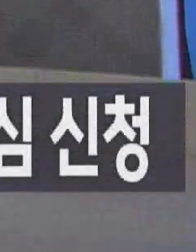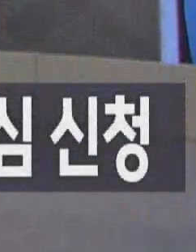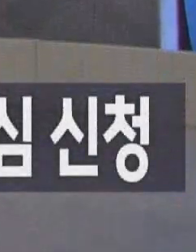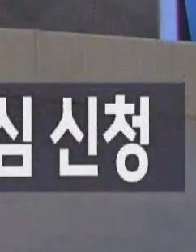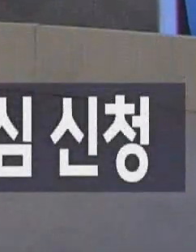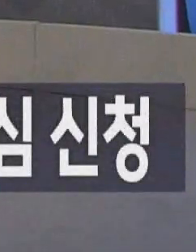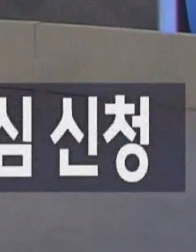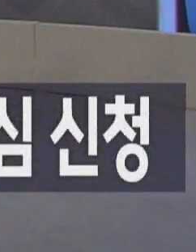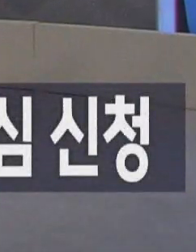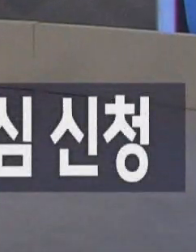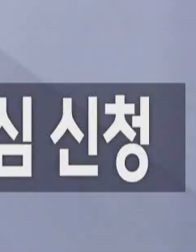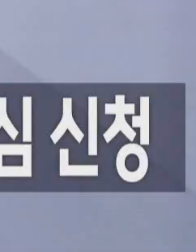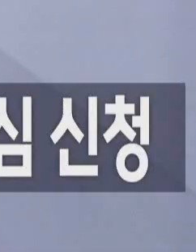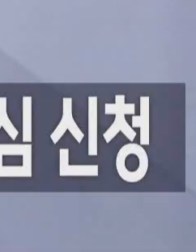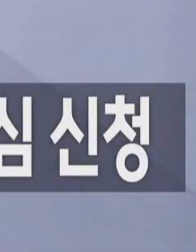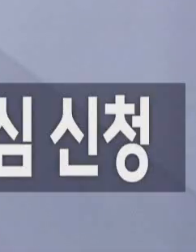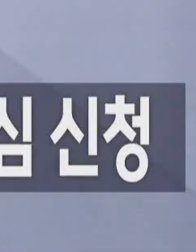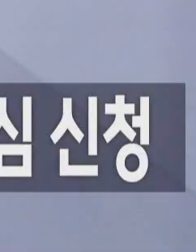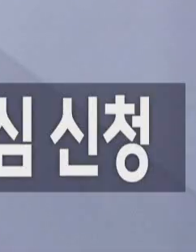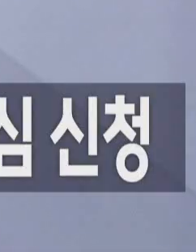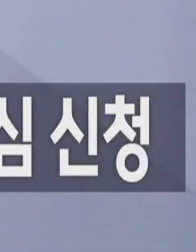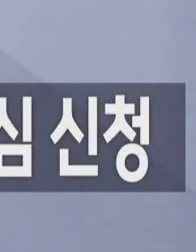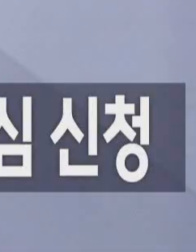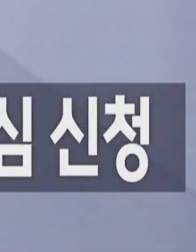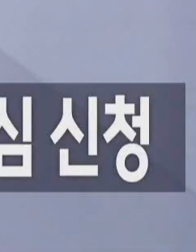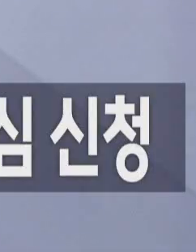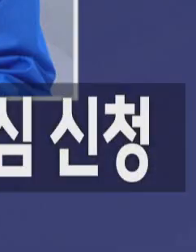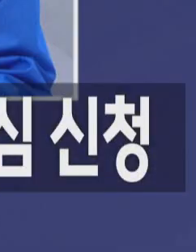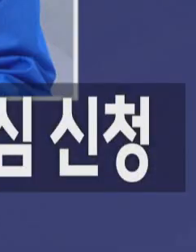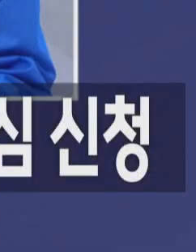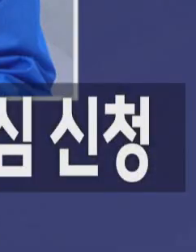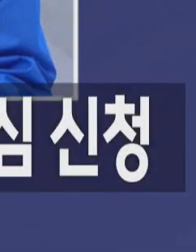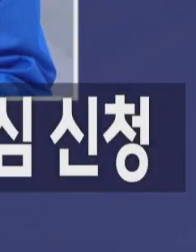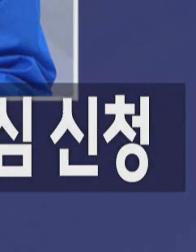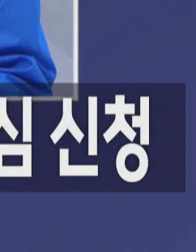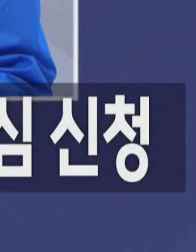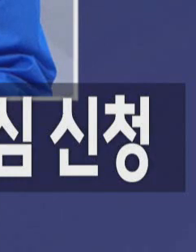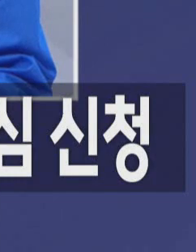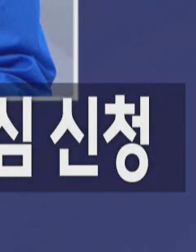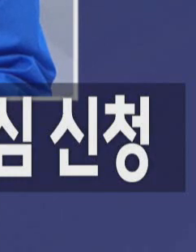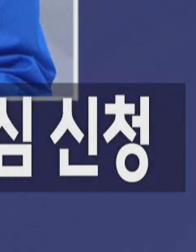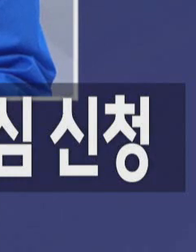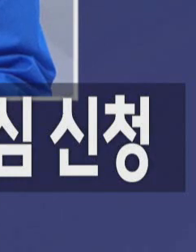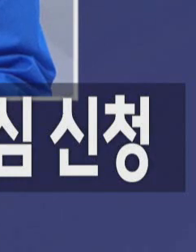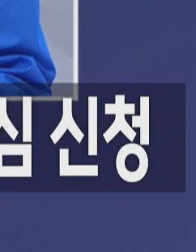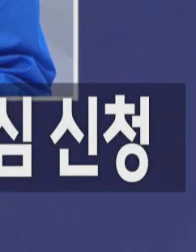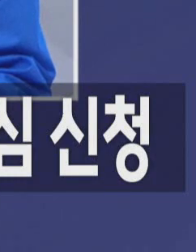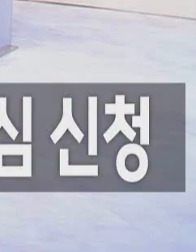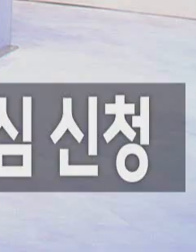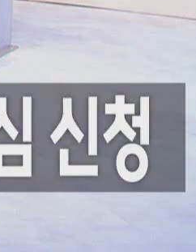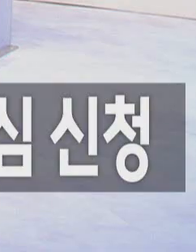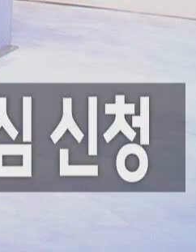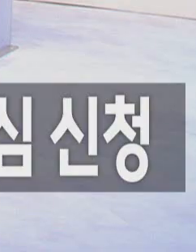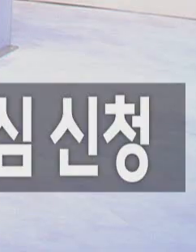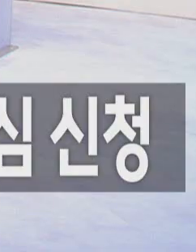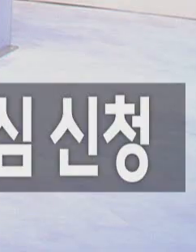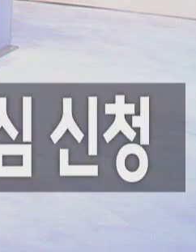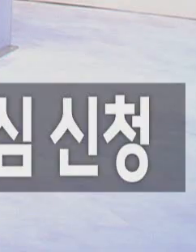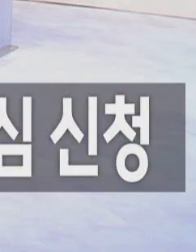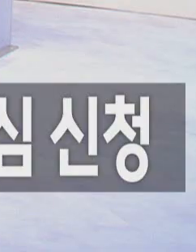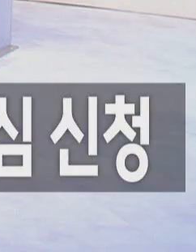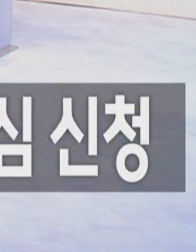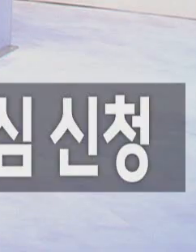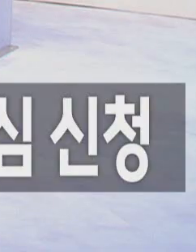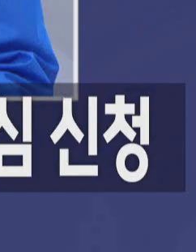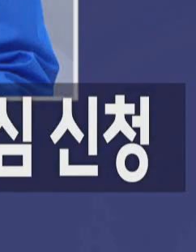더불어민주당 순천시장 후보가 오학은 후보로 결정됐습니다. 허석현 시장을 박빙의 차이로 이겼는데 허 시장은 결과에 승복할